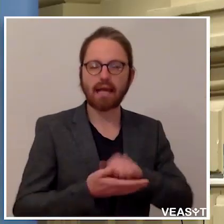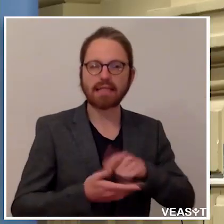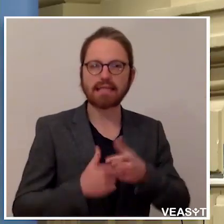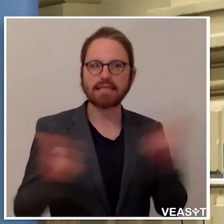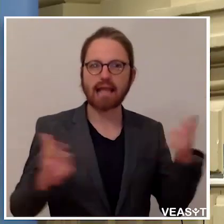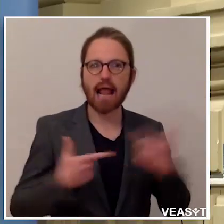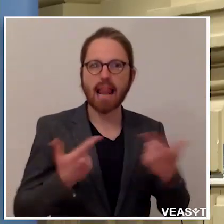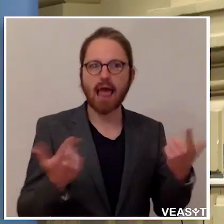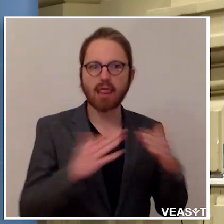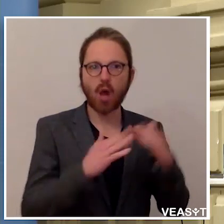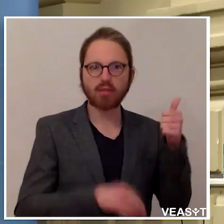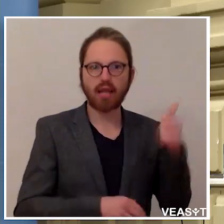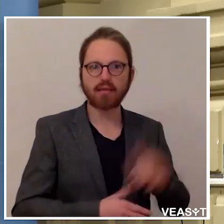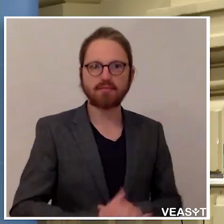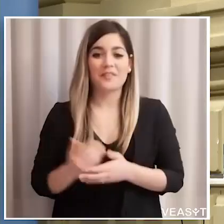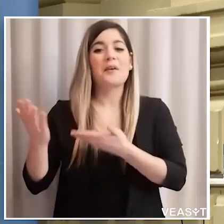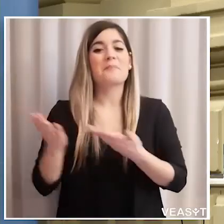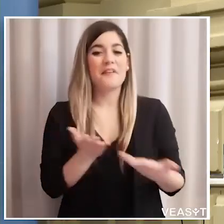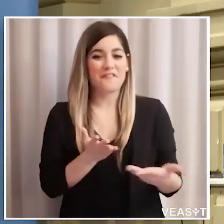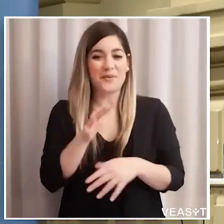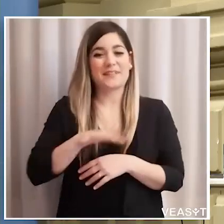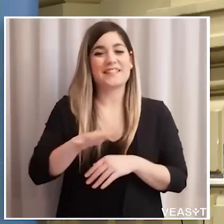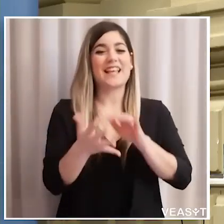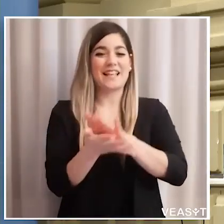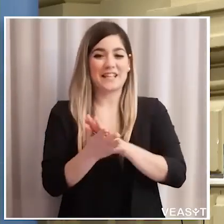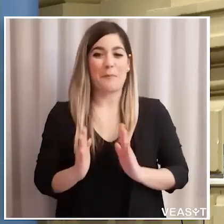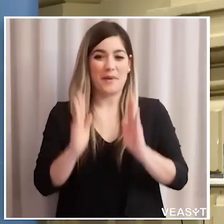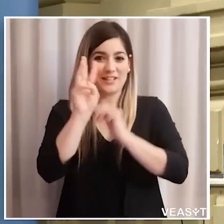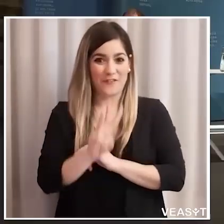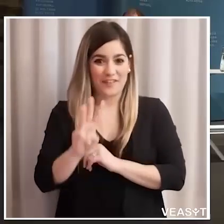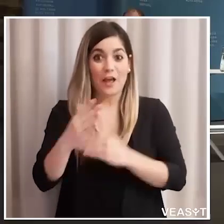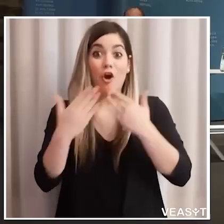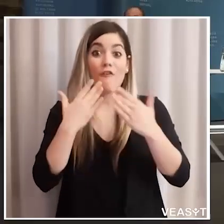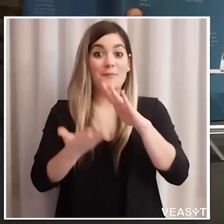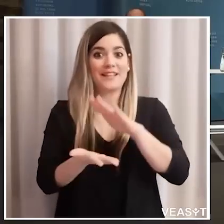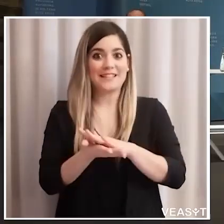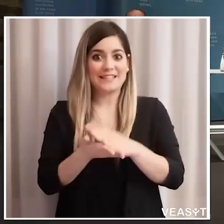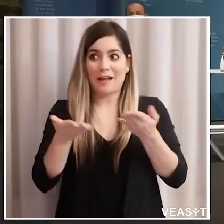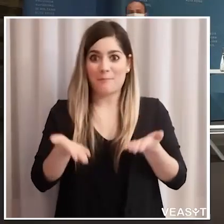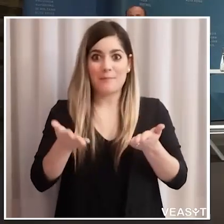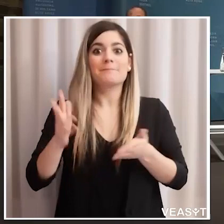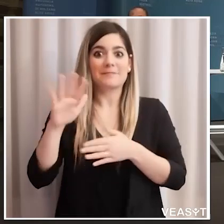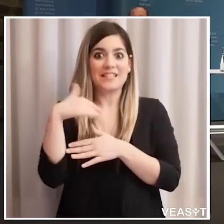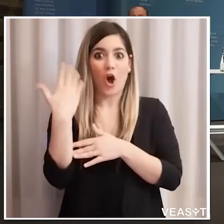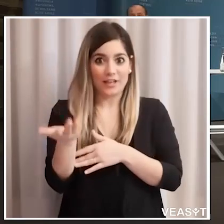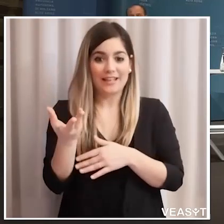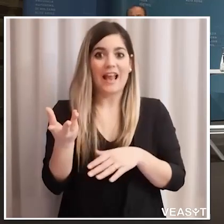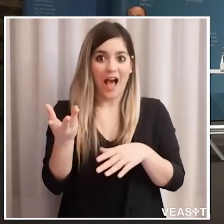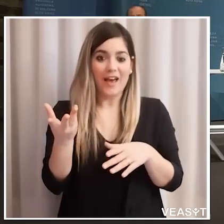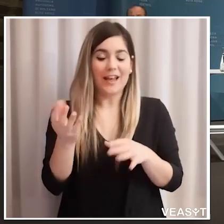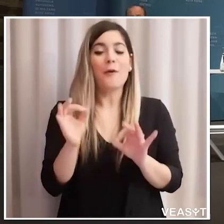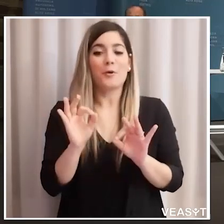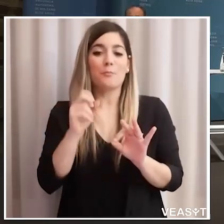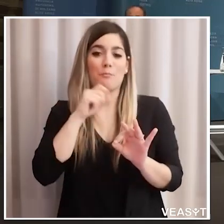Sonderlandesmedienkonferenz hier im Pressesaal des Landhauses 1. Benvenuti nella sala stampa di Palazzo Widmann per questa conferenza stampa straordinaria